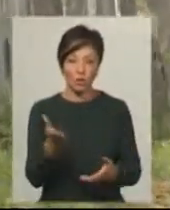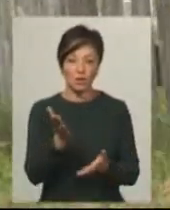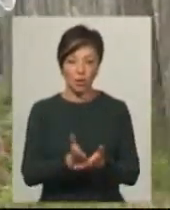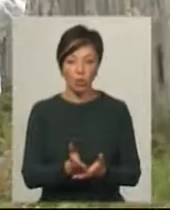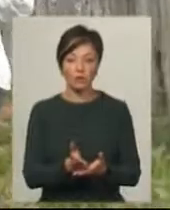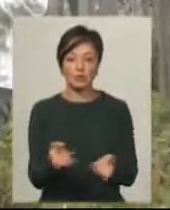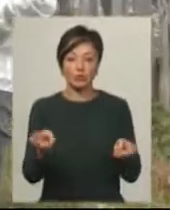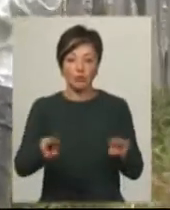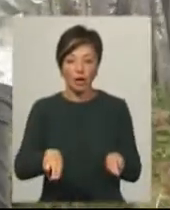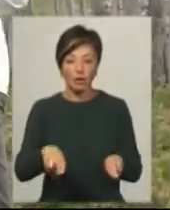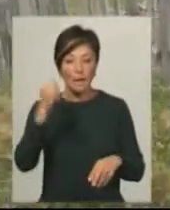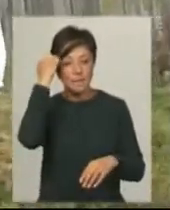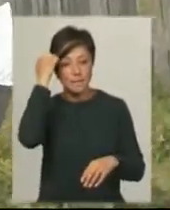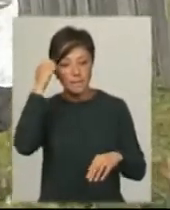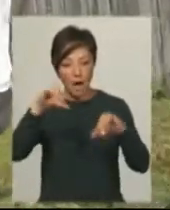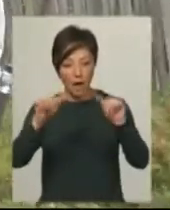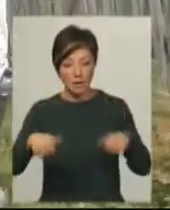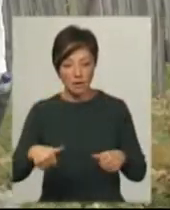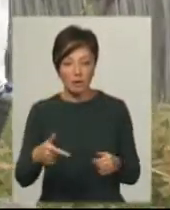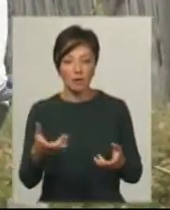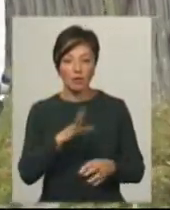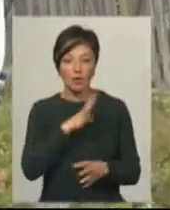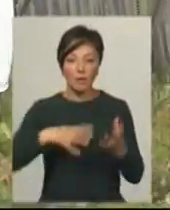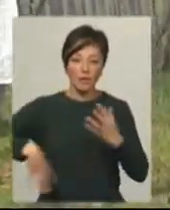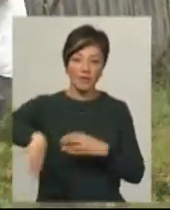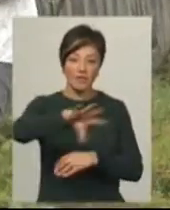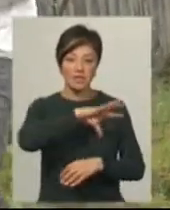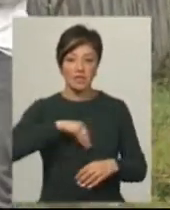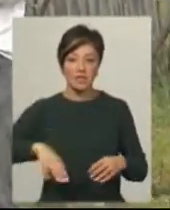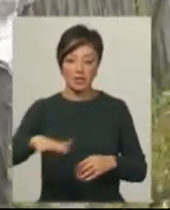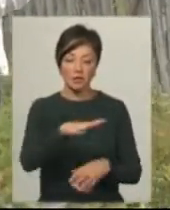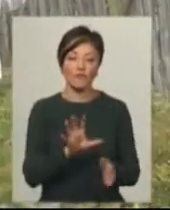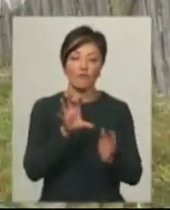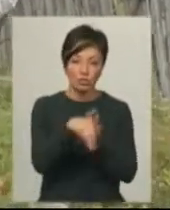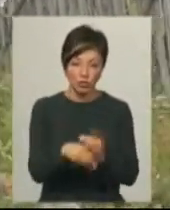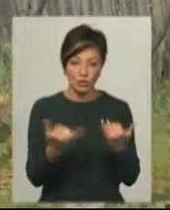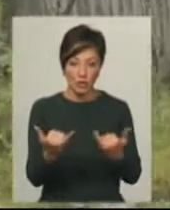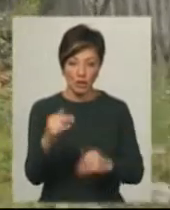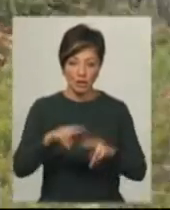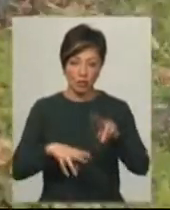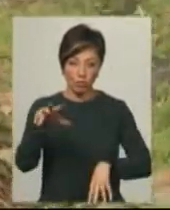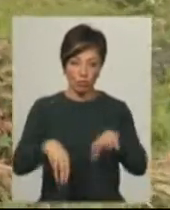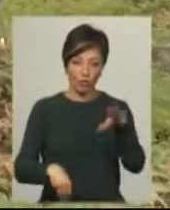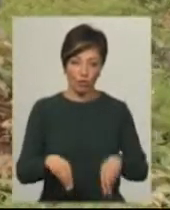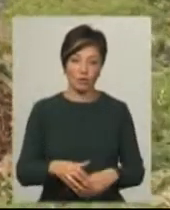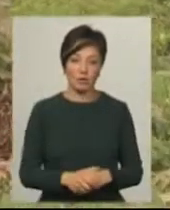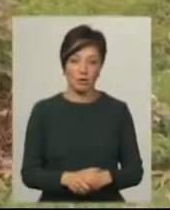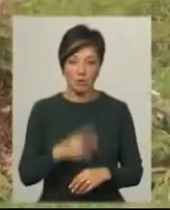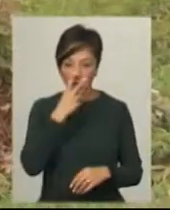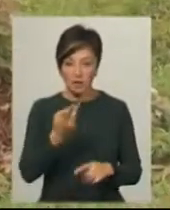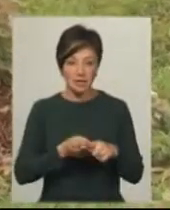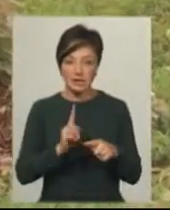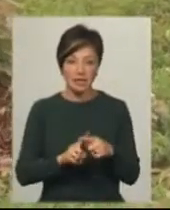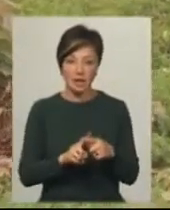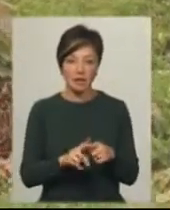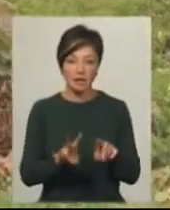знаходяться залишки пам'ятників, які знаходилися по всій цій території, включно ту, яку зараз забудовують. Подивіться. Бачите, це не